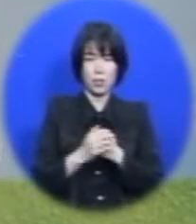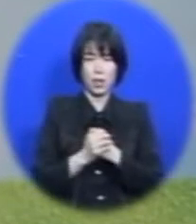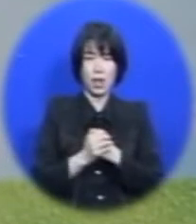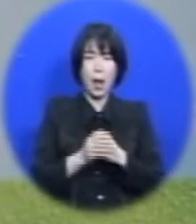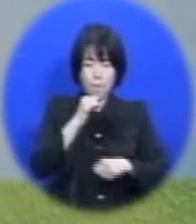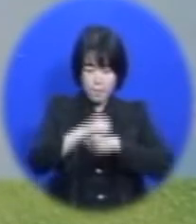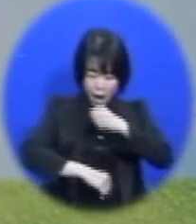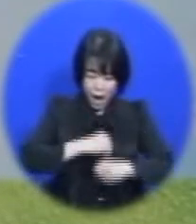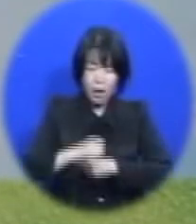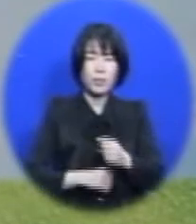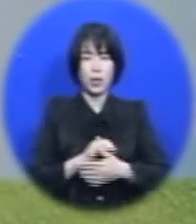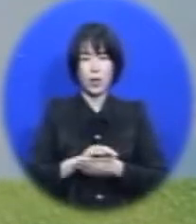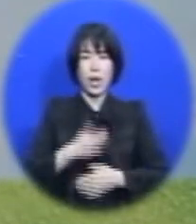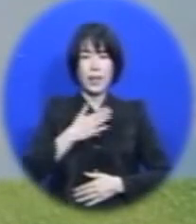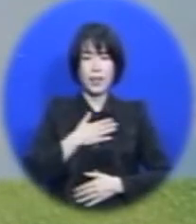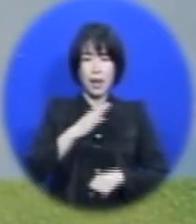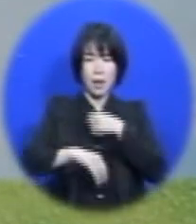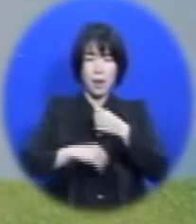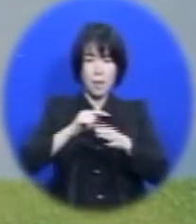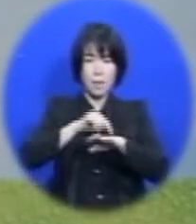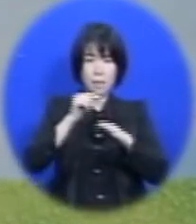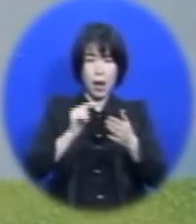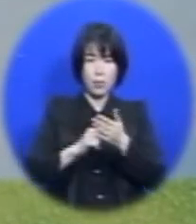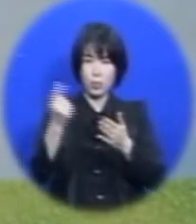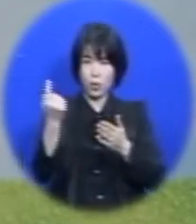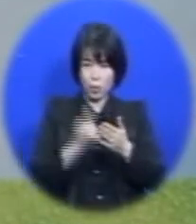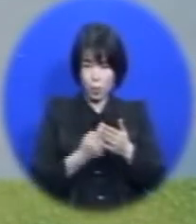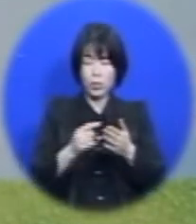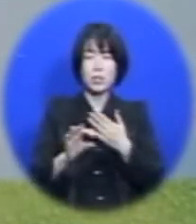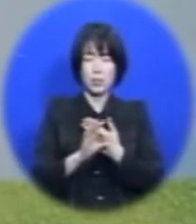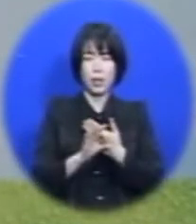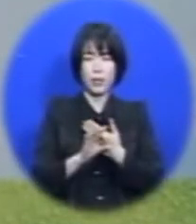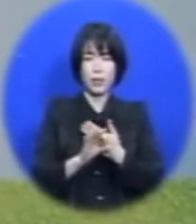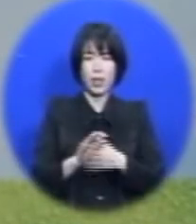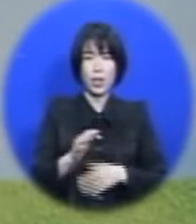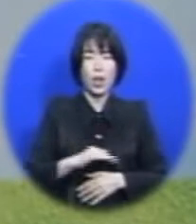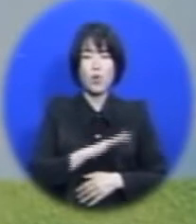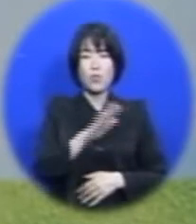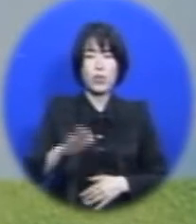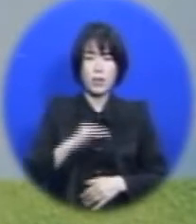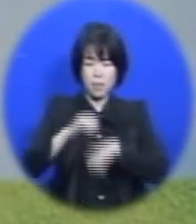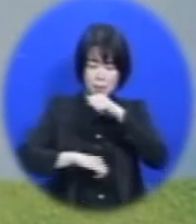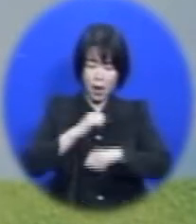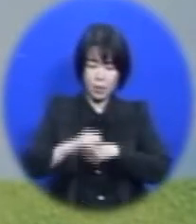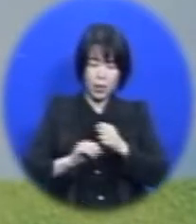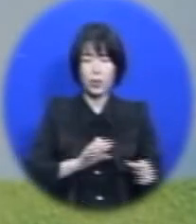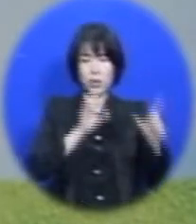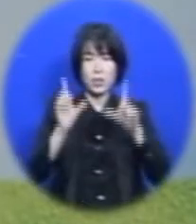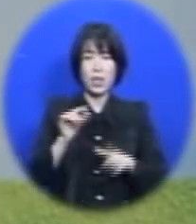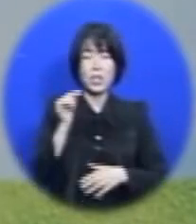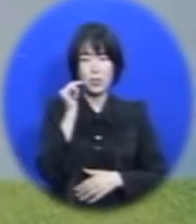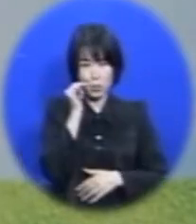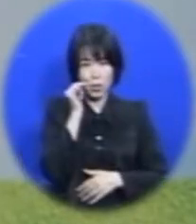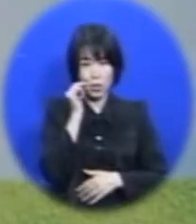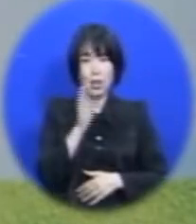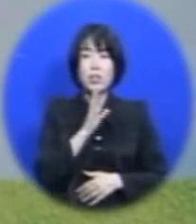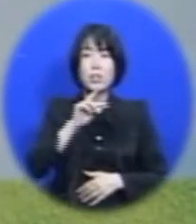마음대로 내 마음에 하나님이 오시면 우리는 마음대로 못 살아요. 그래도